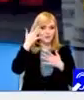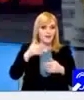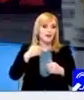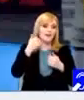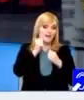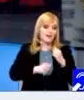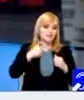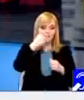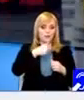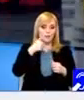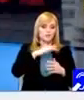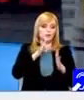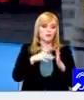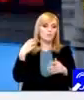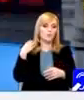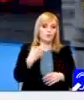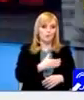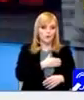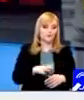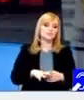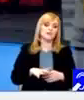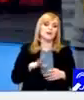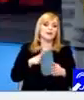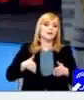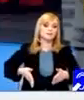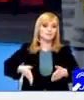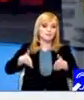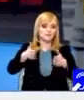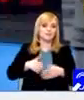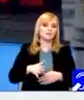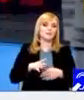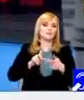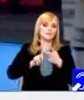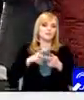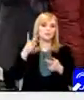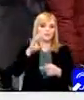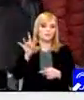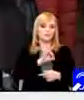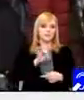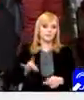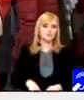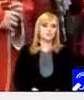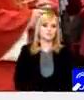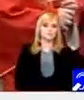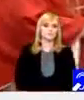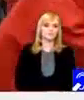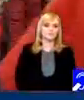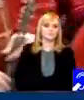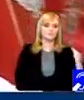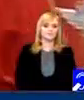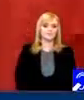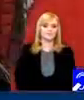a avut loc o procesiune pe traseul care leagă Biserica Sacră Cœur de Catedrala Sfântul Iosif.